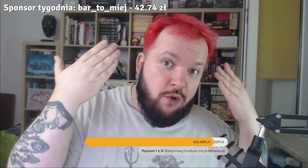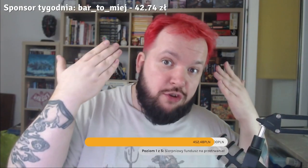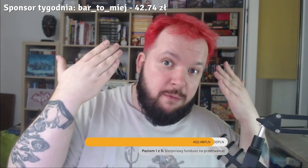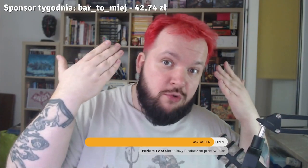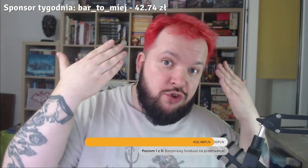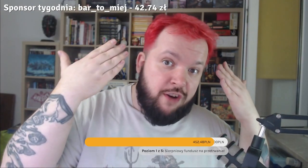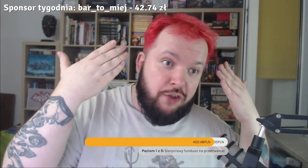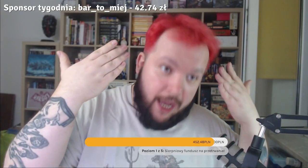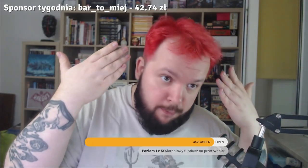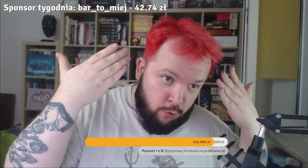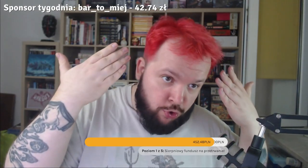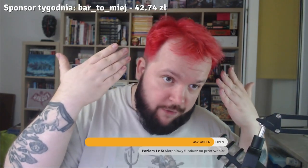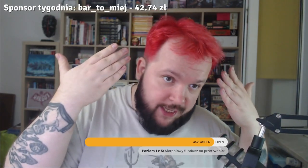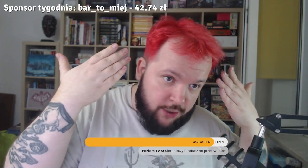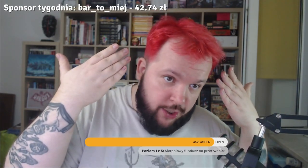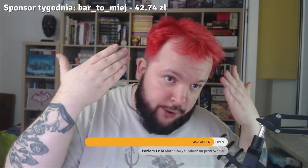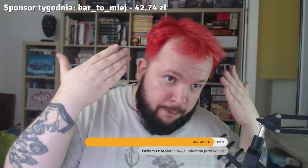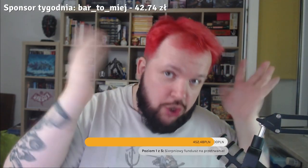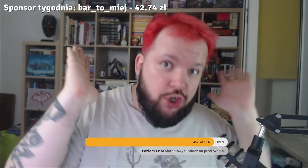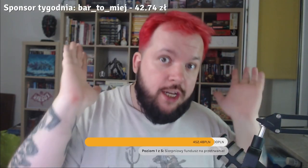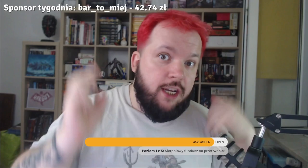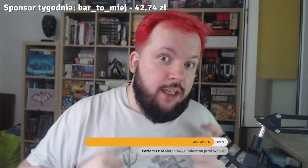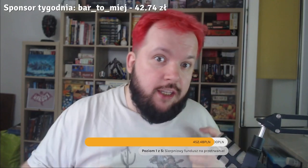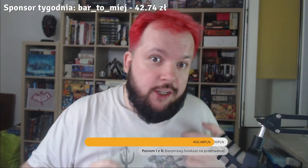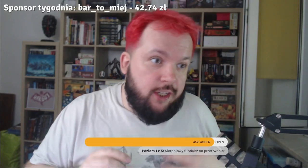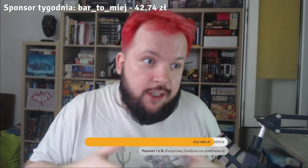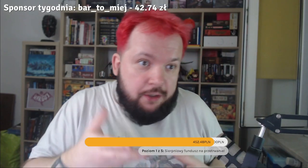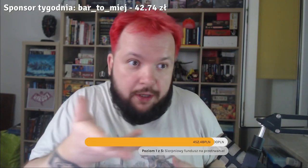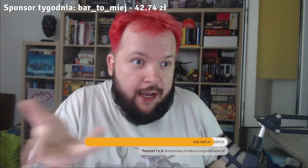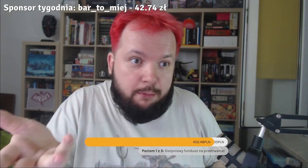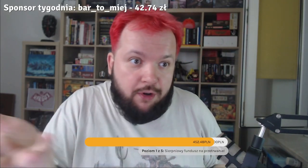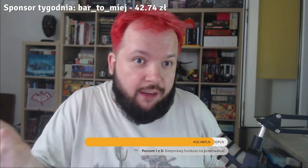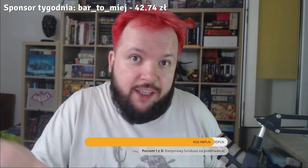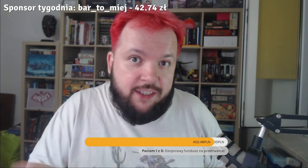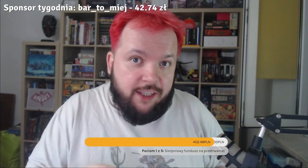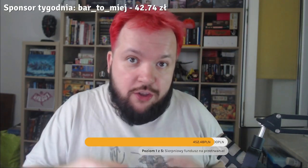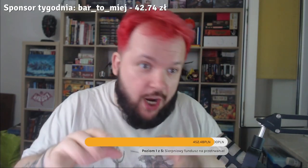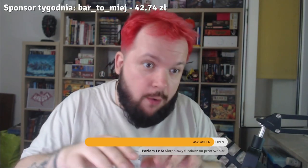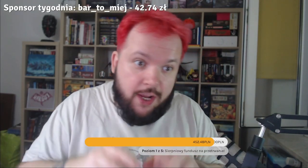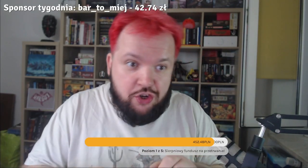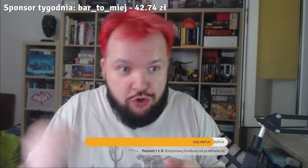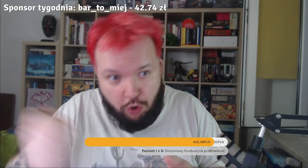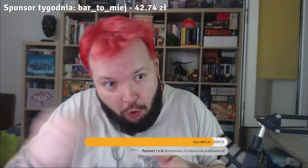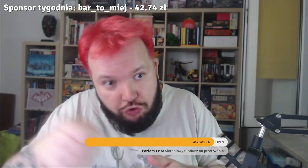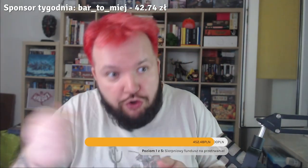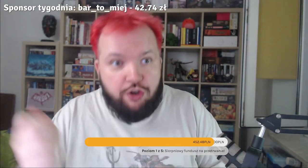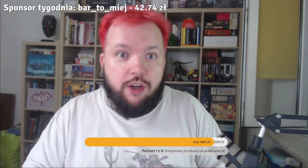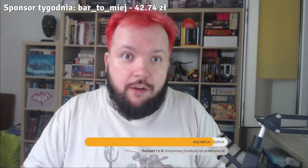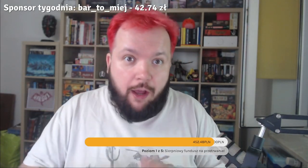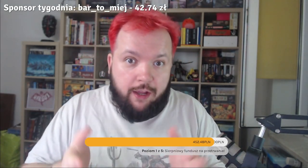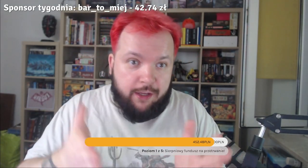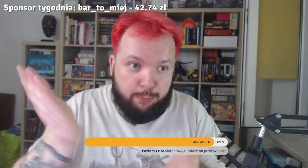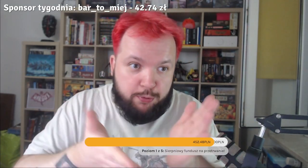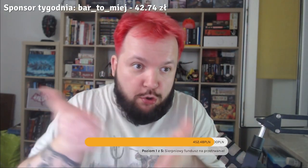Moje włosy robią się czerwone albo różowe, zależy jak to patrzy. I ja mogę więcej działać, ciąć,